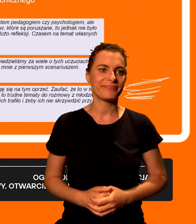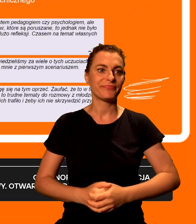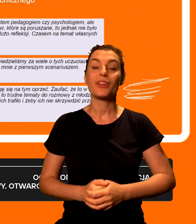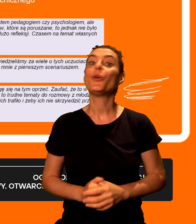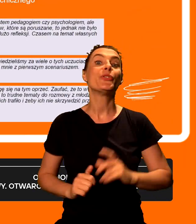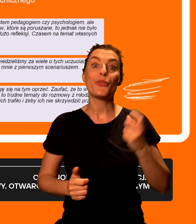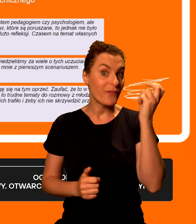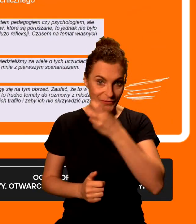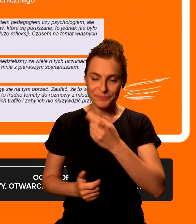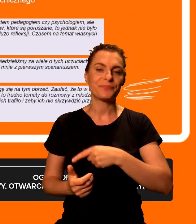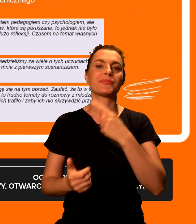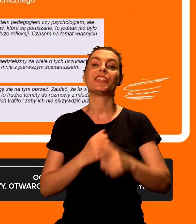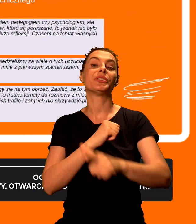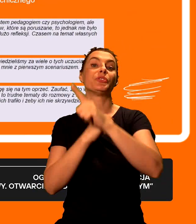fajne,